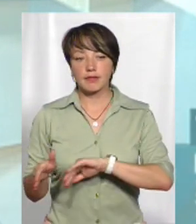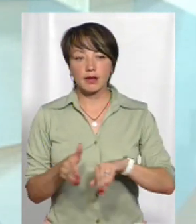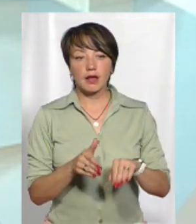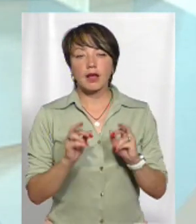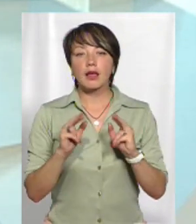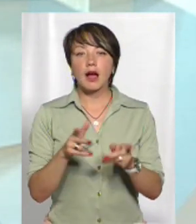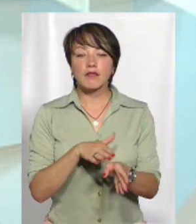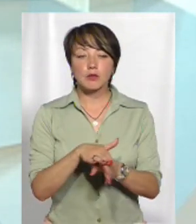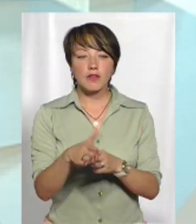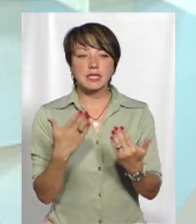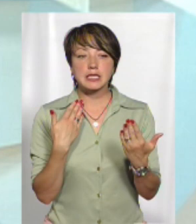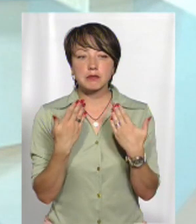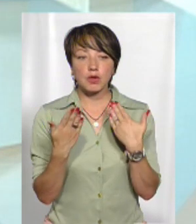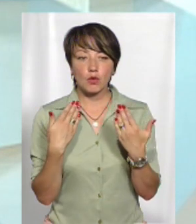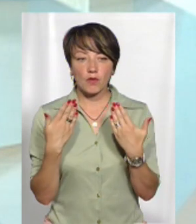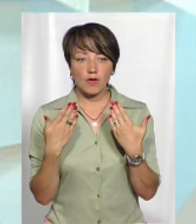відбувається спілкування